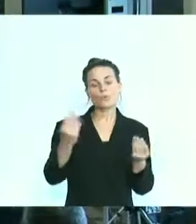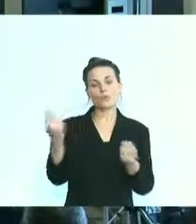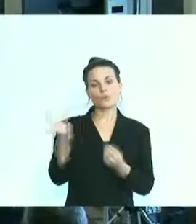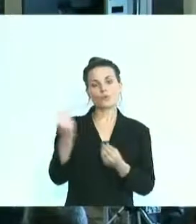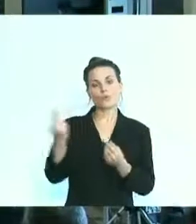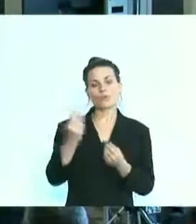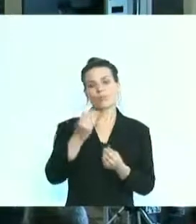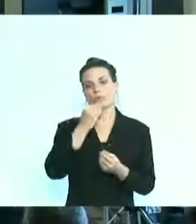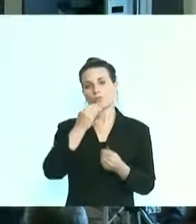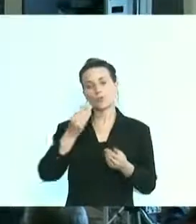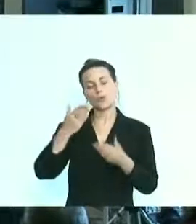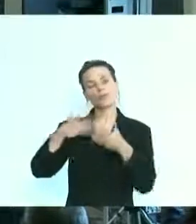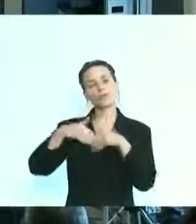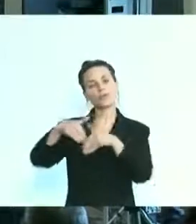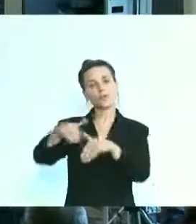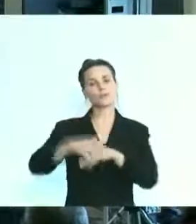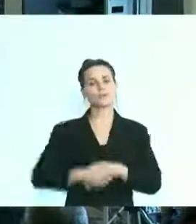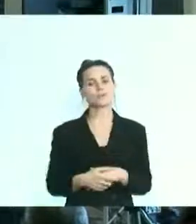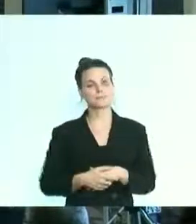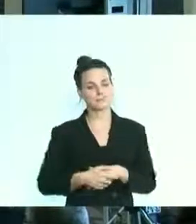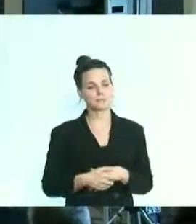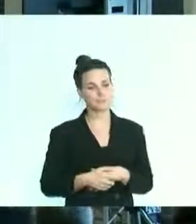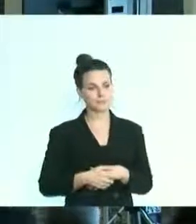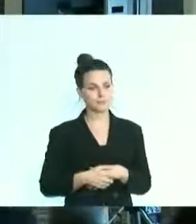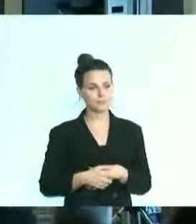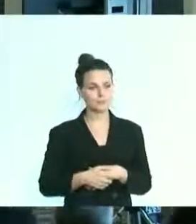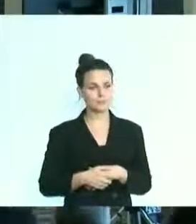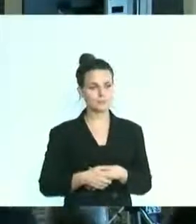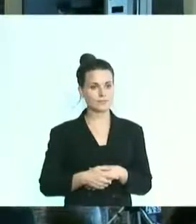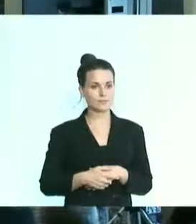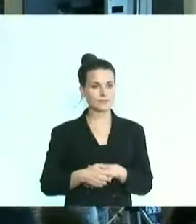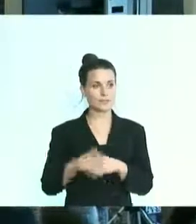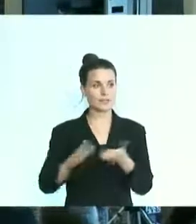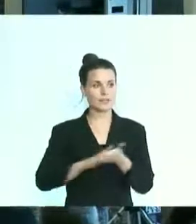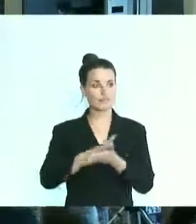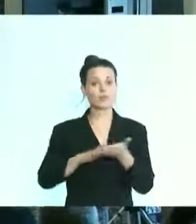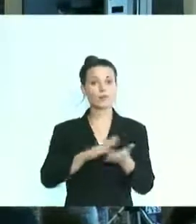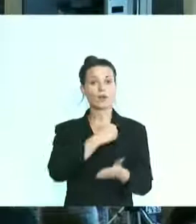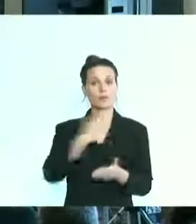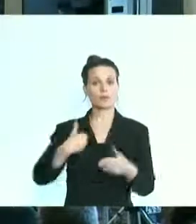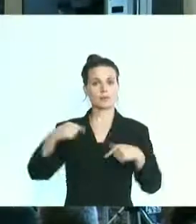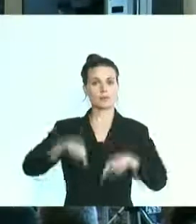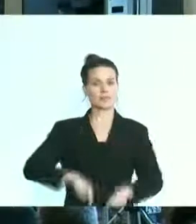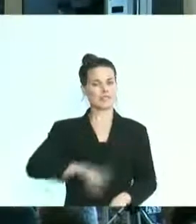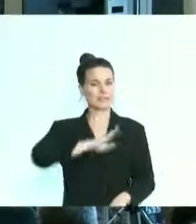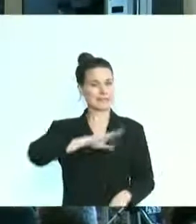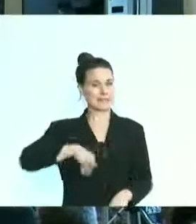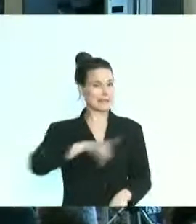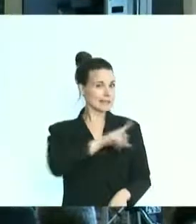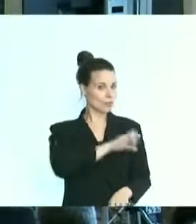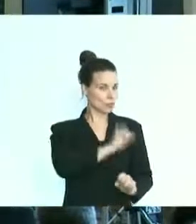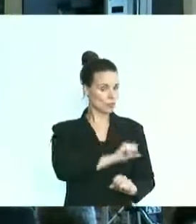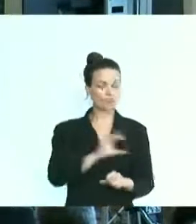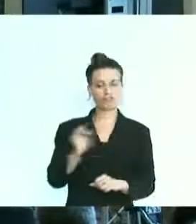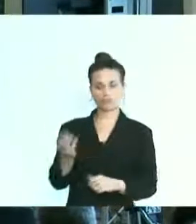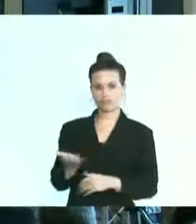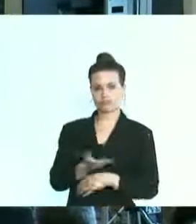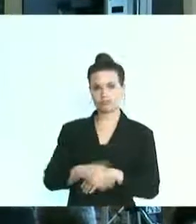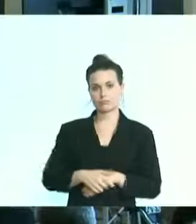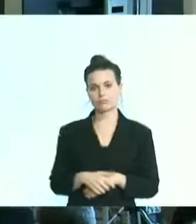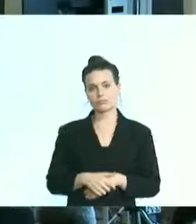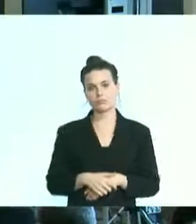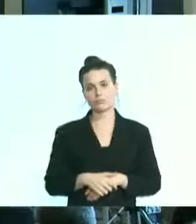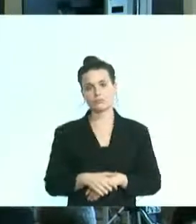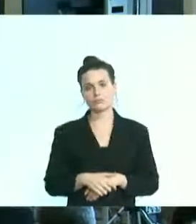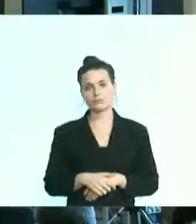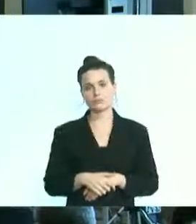Merci. Excusez-moi, Madame la Ministre, il y a une dernière question. À quelle